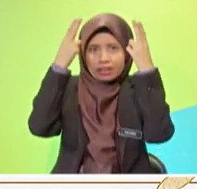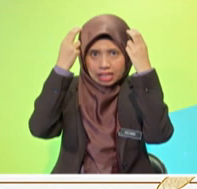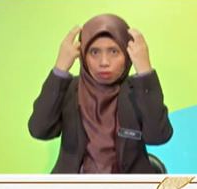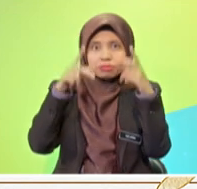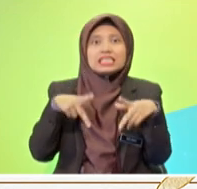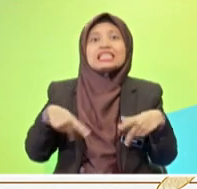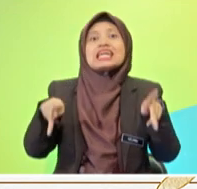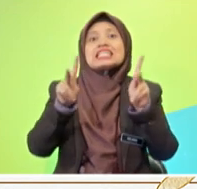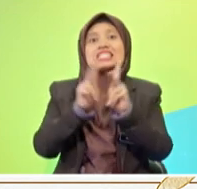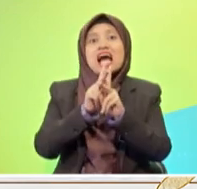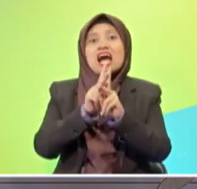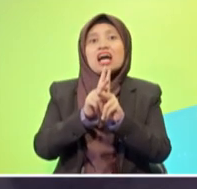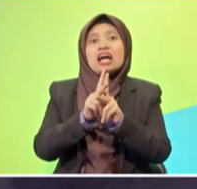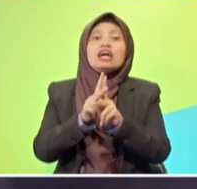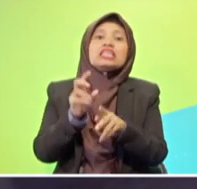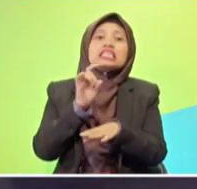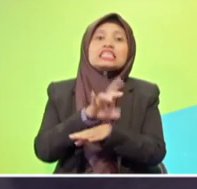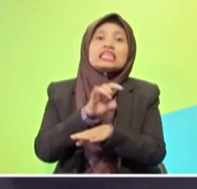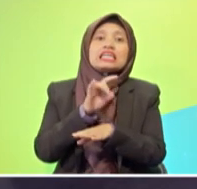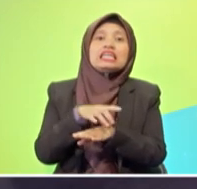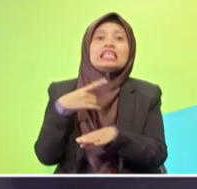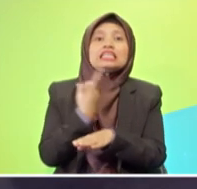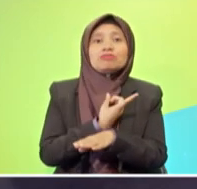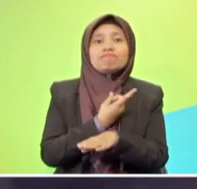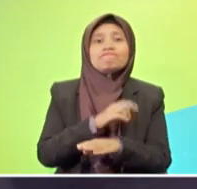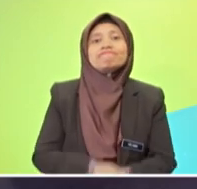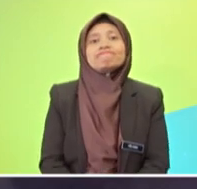Irfan sejauh mana kisah ini memberi teladan